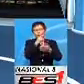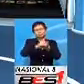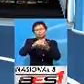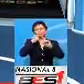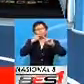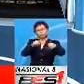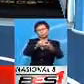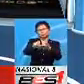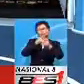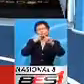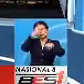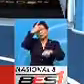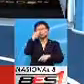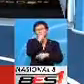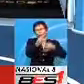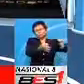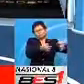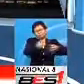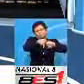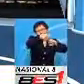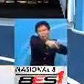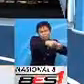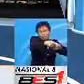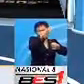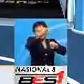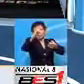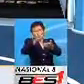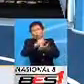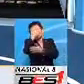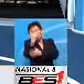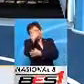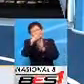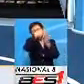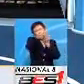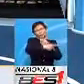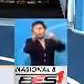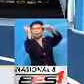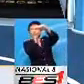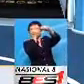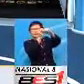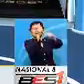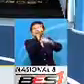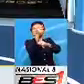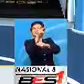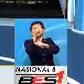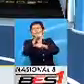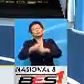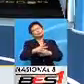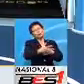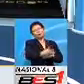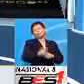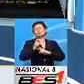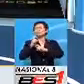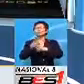kewangan Datuk Seri Najib Tun Razak menjelaskan pembayaran kepada Syarikat itu untuk projek pembinaan turnkiy telah dipulangkan kepada